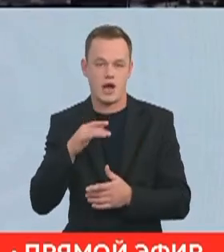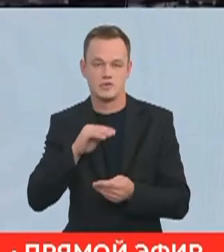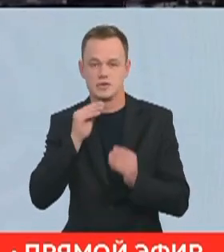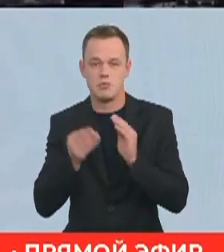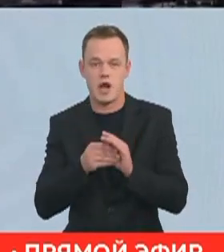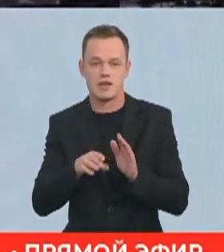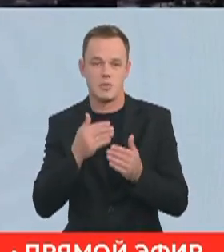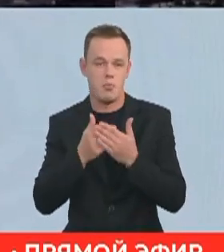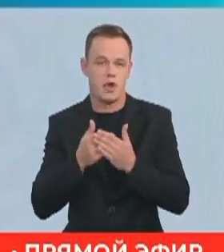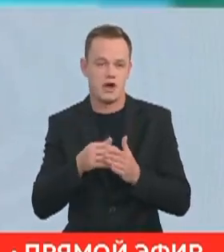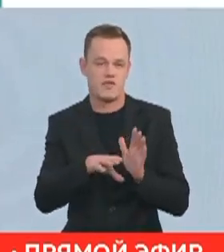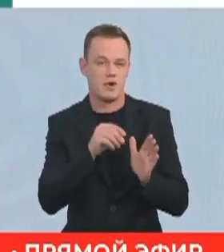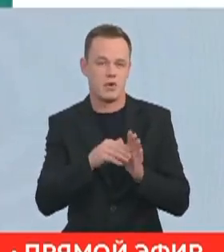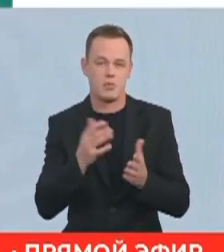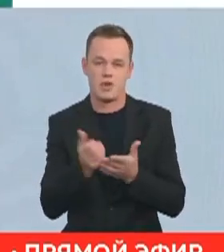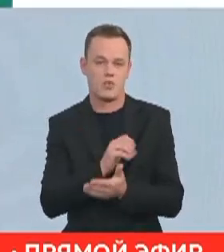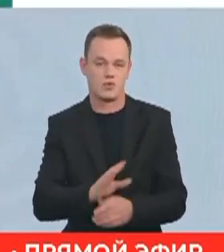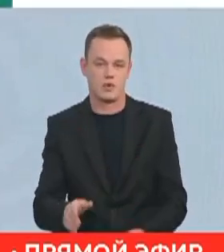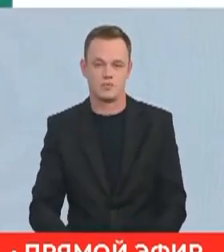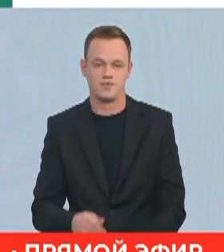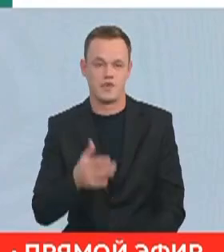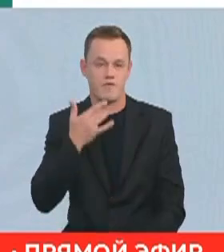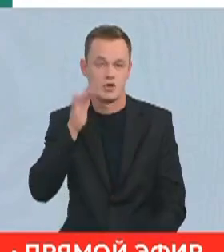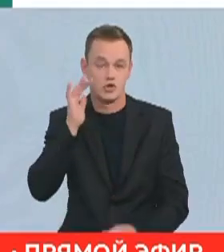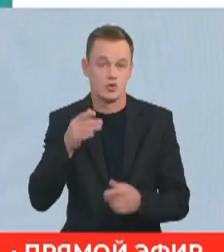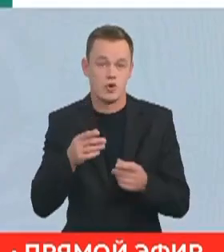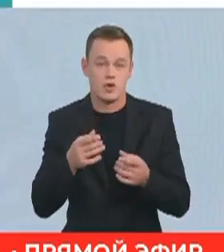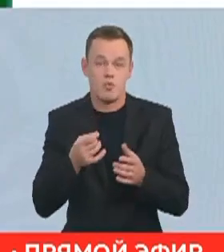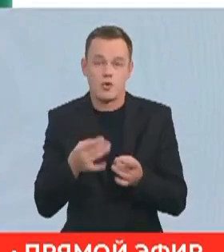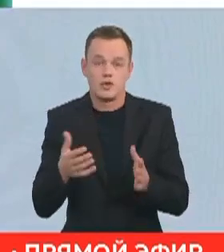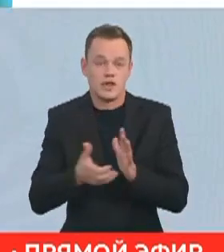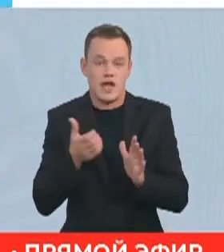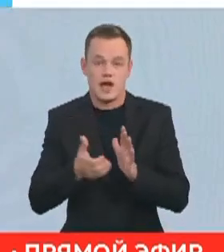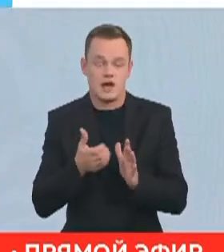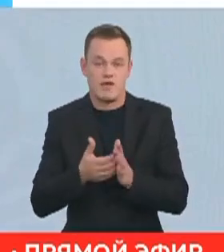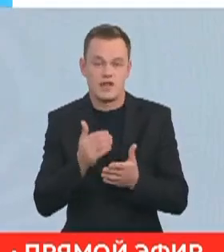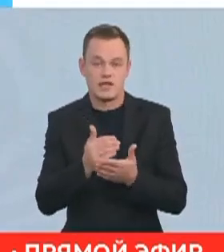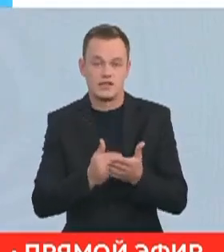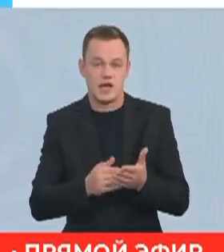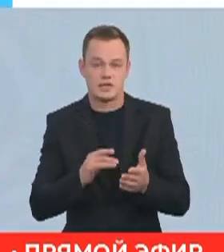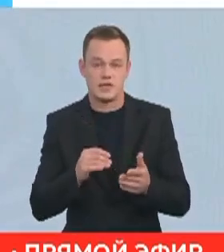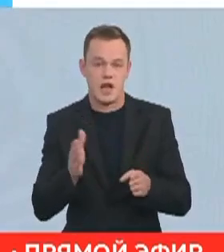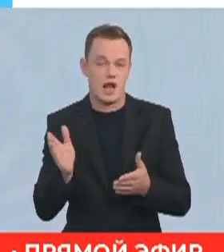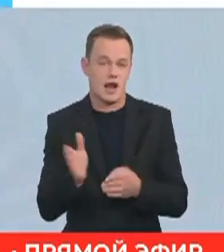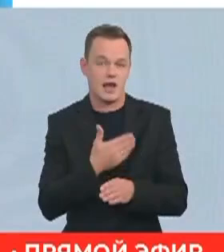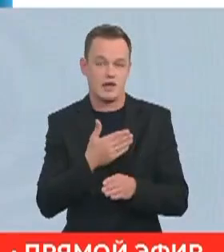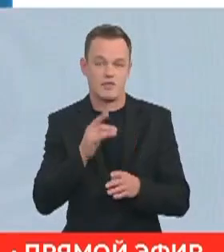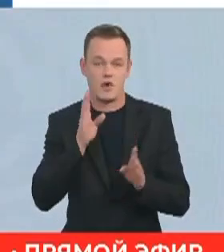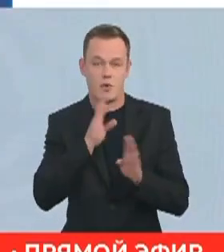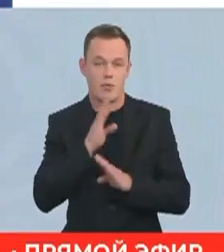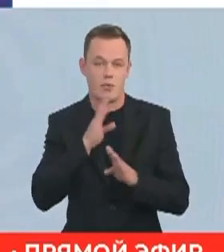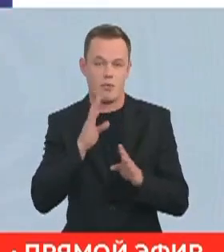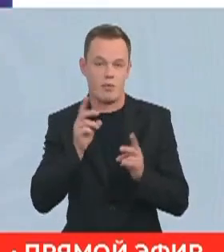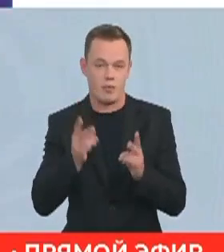перед выборами не удается. У Вашингтона попросту не хватает средств для ликвидации последствий природных